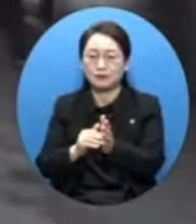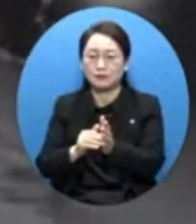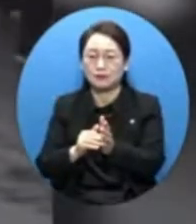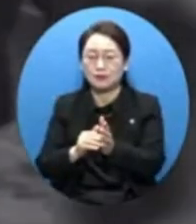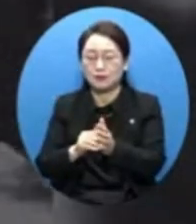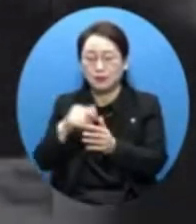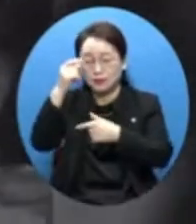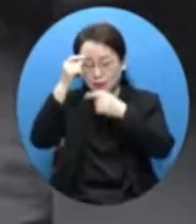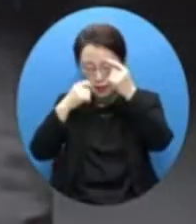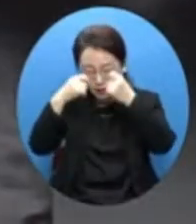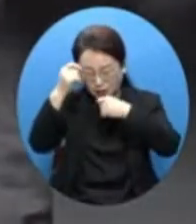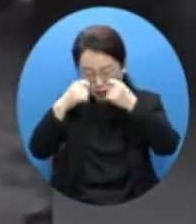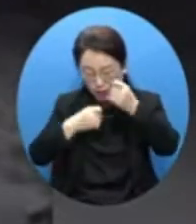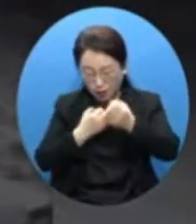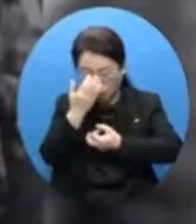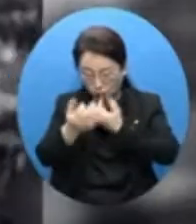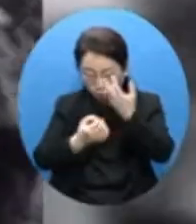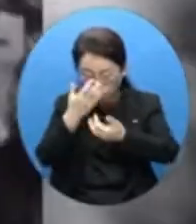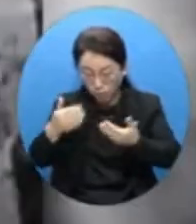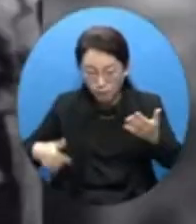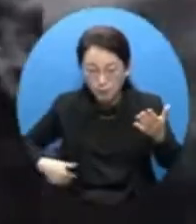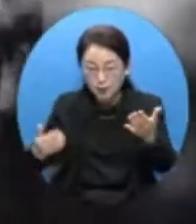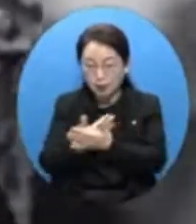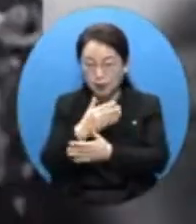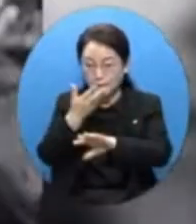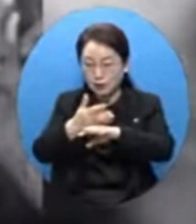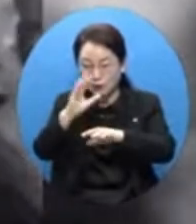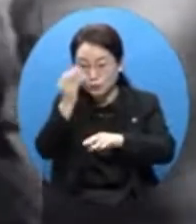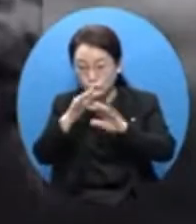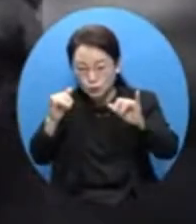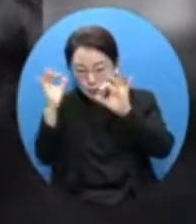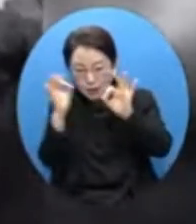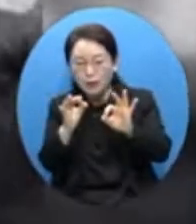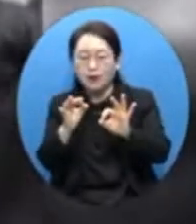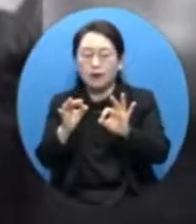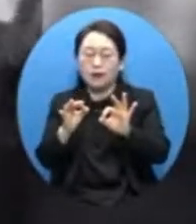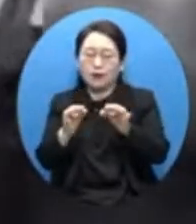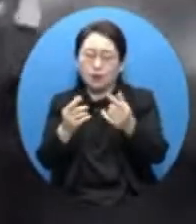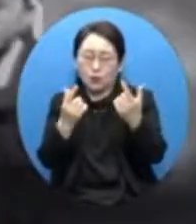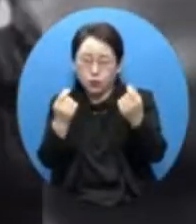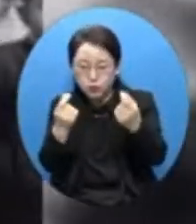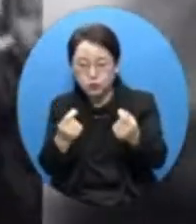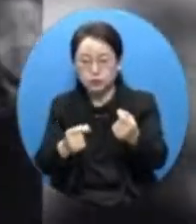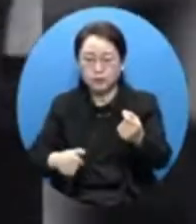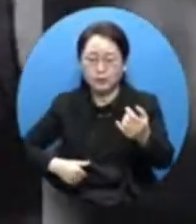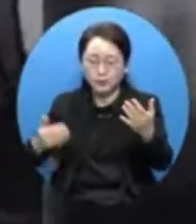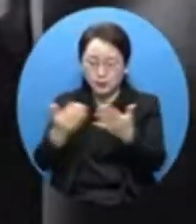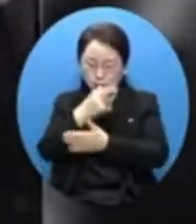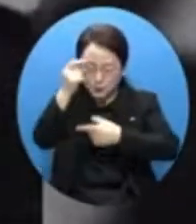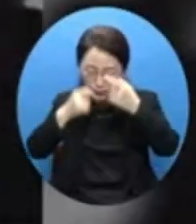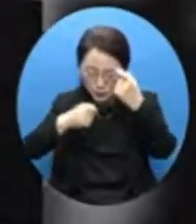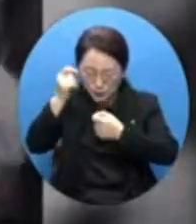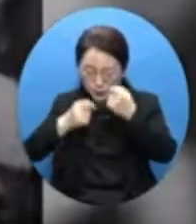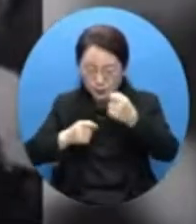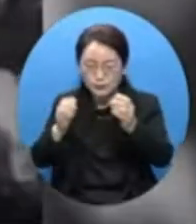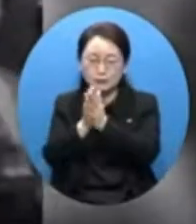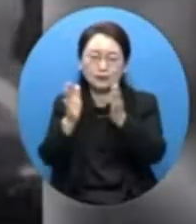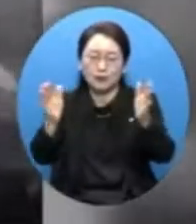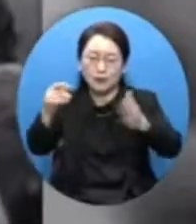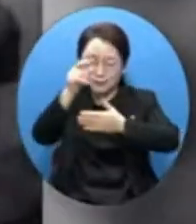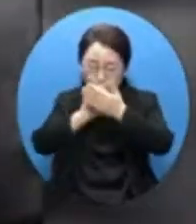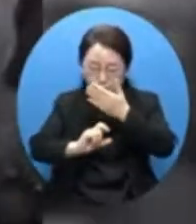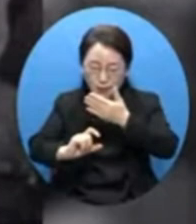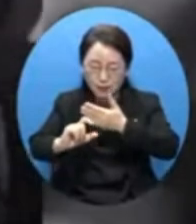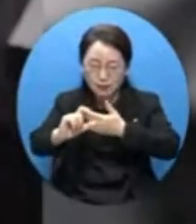눈물로 회개하니까 온 성도들이 그 자리에서 눈물로 통회자복하면서 그 눈물의 기도가 밤을